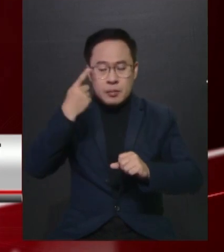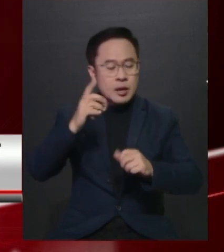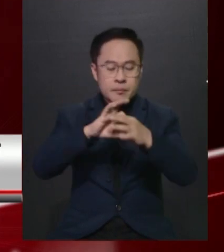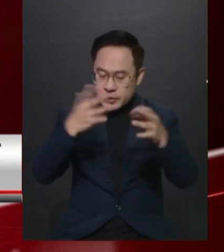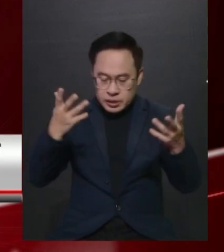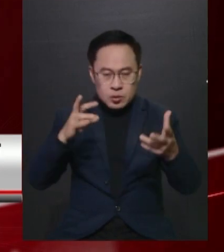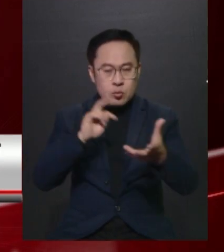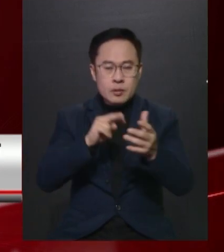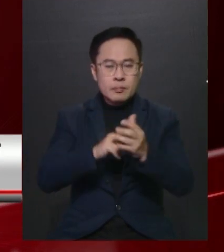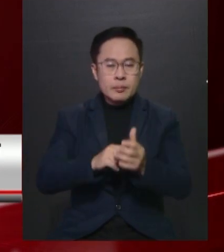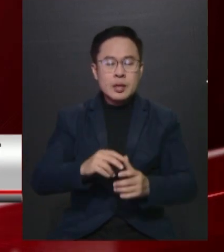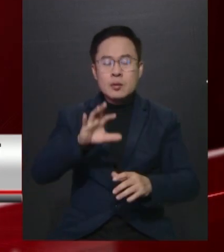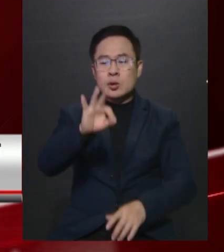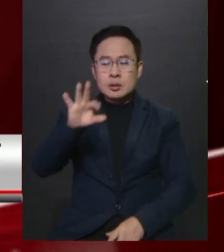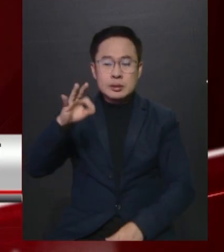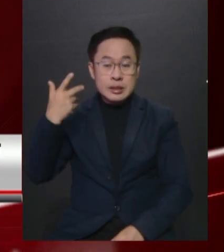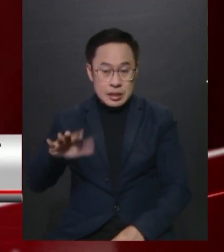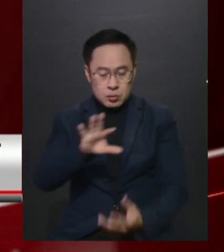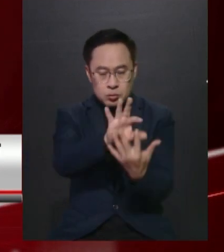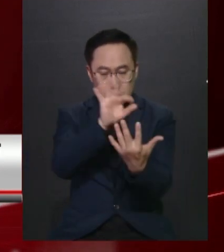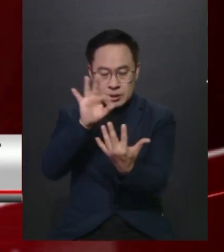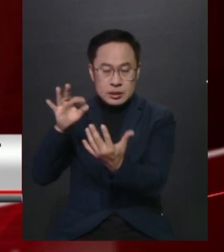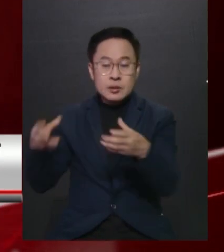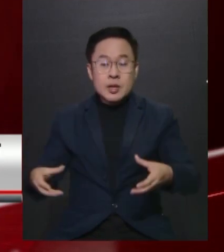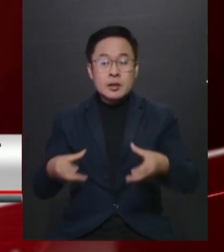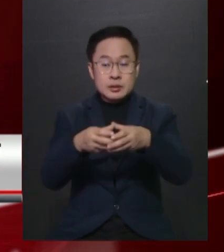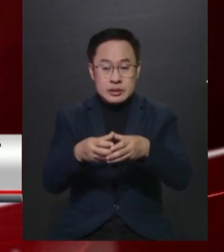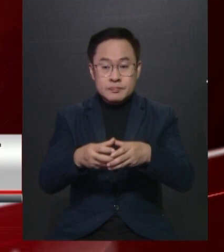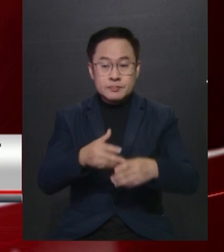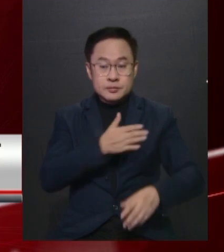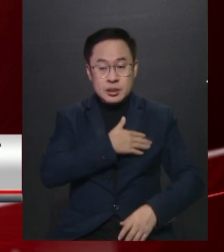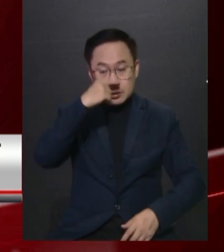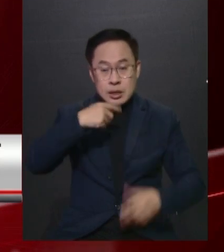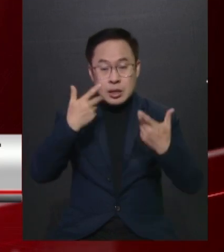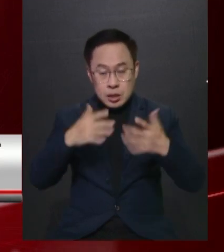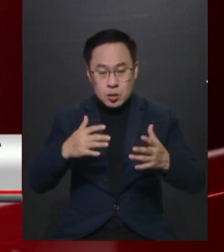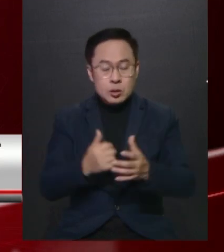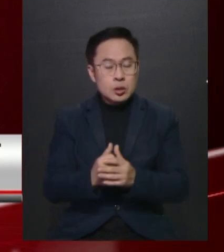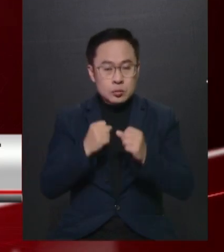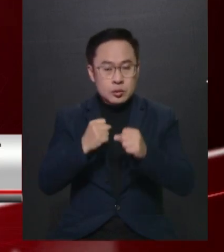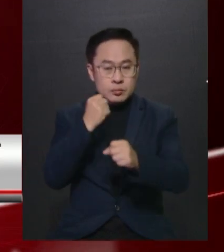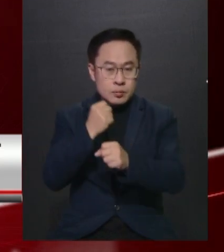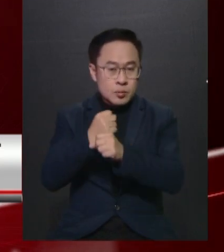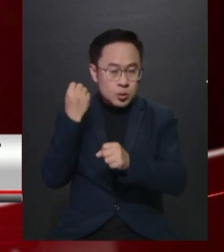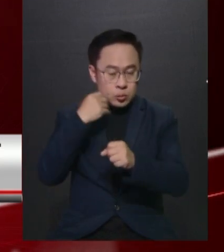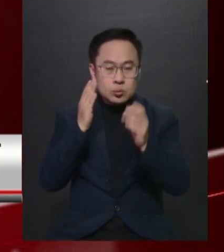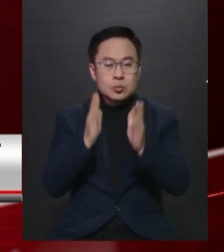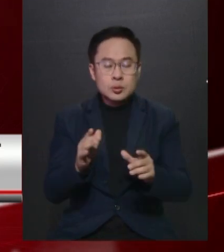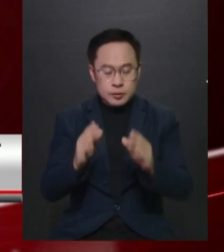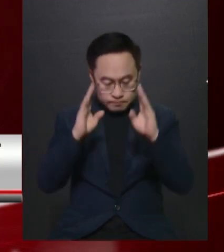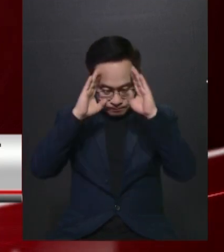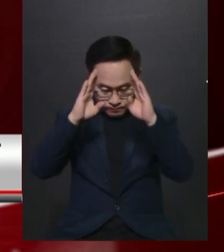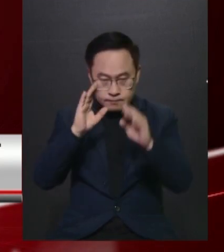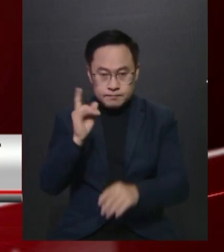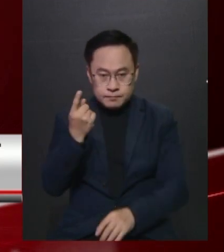มไปอยู่แล้วดังนั้นเนี่ยหน้างานก็เต็มที่เพียงแต่ว่าหลังจากนี้ครับมันก็เป็นโอกาสดีที่ทำให้มาโน่ได้เห็นผู้เล่นที่ปกติอาจจะไม่ค่อยได้เรียกมาแต่เรียกมาใน